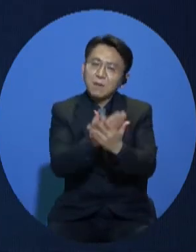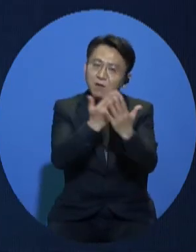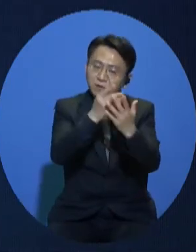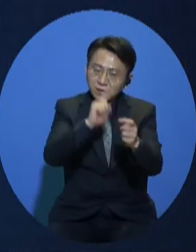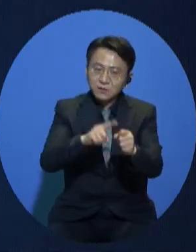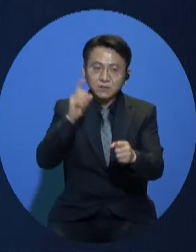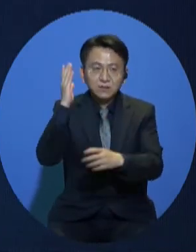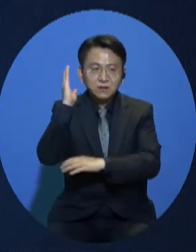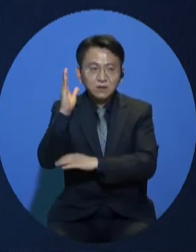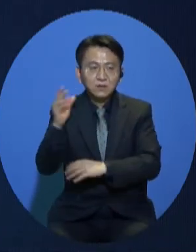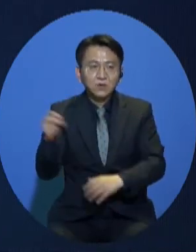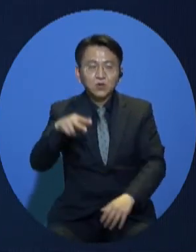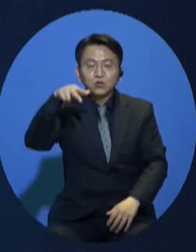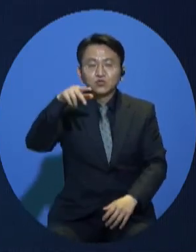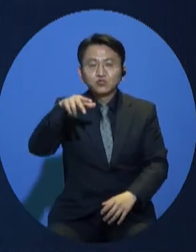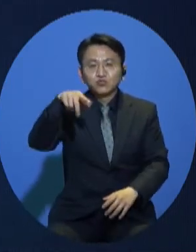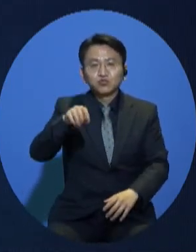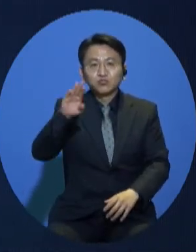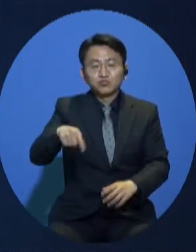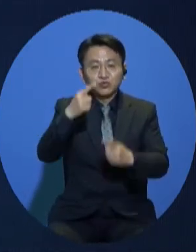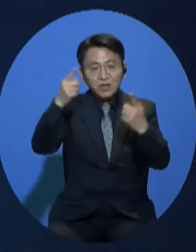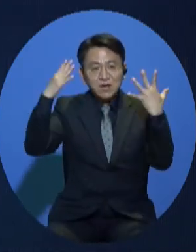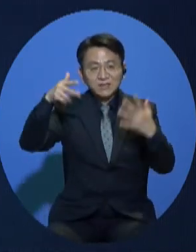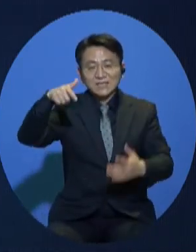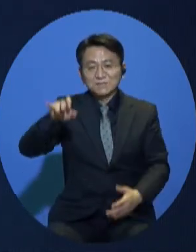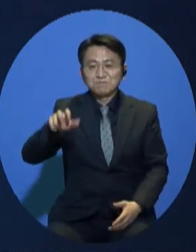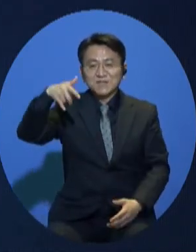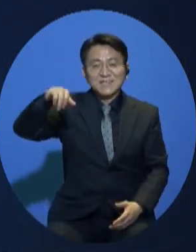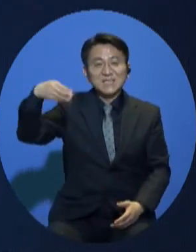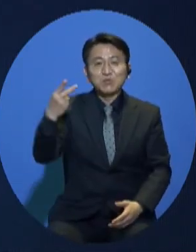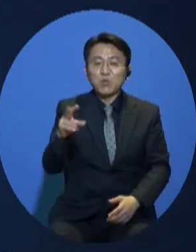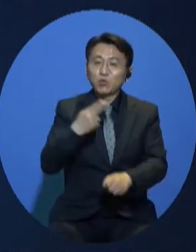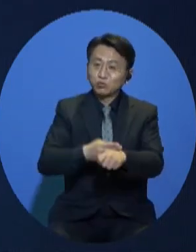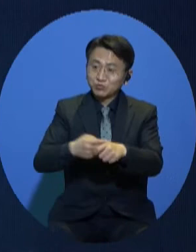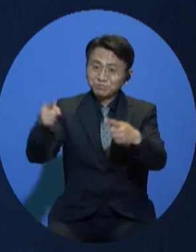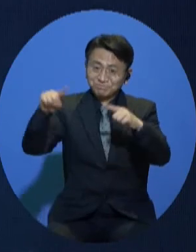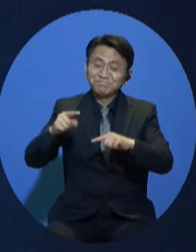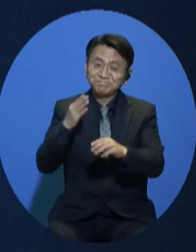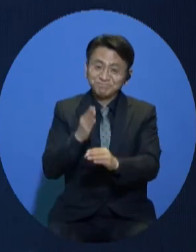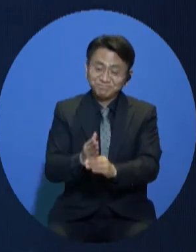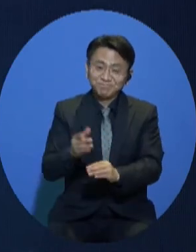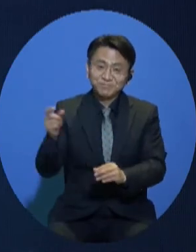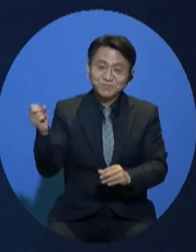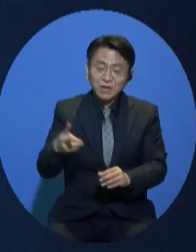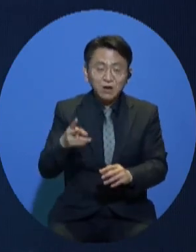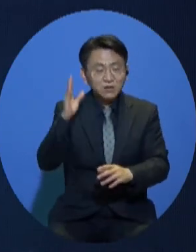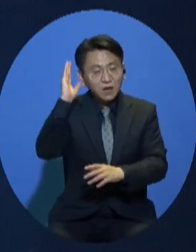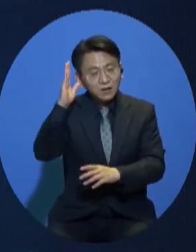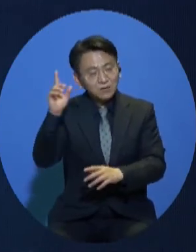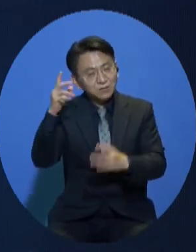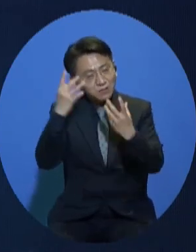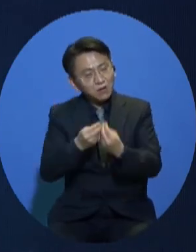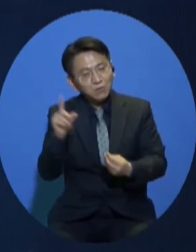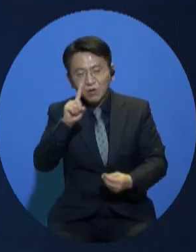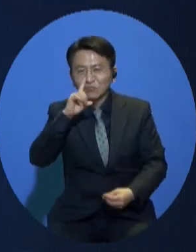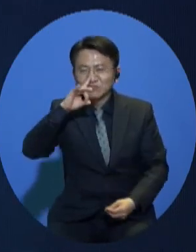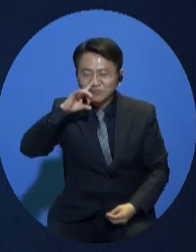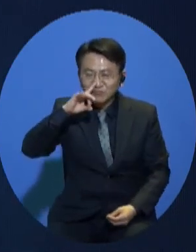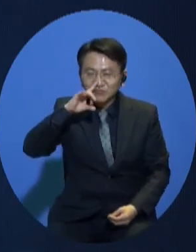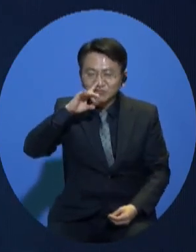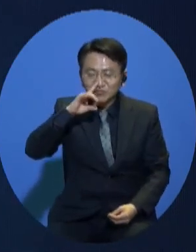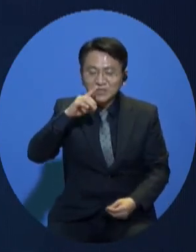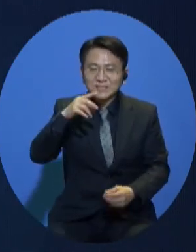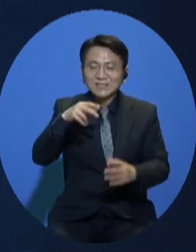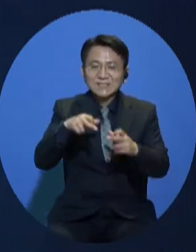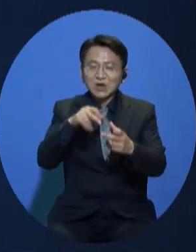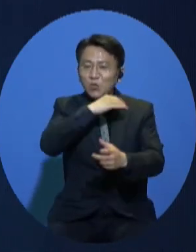현장에 중부대학교 김기룡 교수님께서 함께 하고 계십니다. 과연 어떤 이야기들을 나눠 주실지 궁금해집니다. 장애인 권리